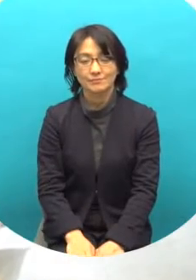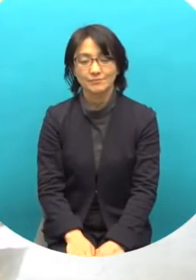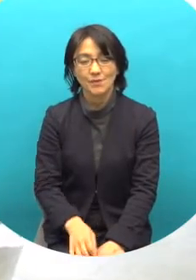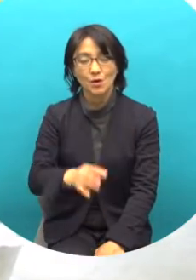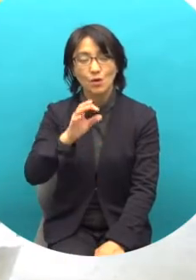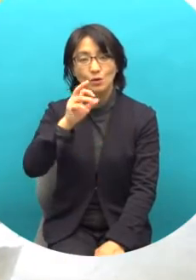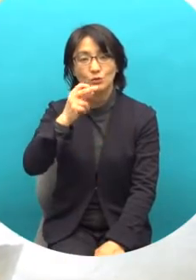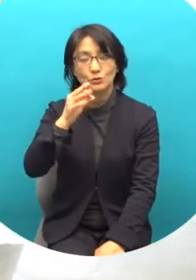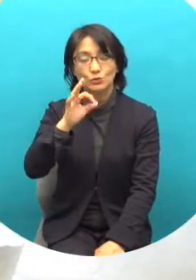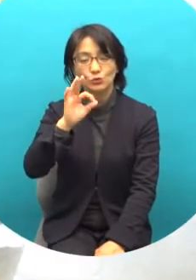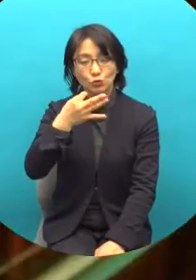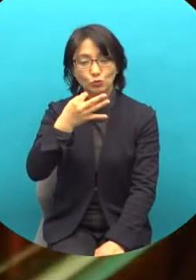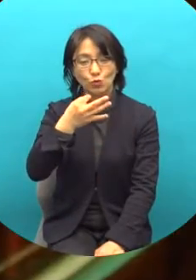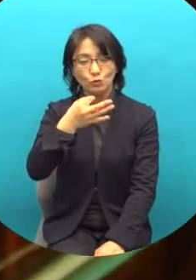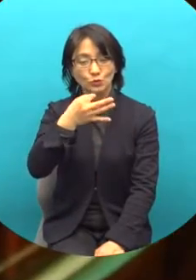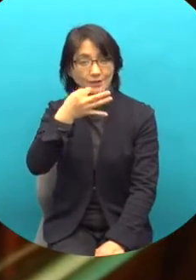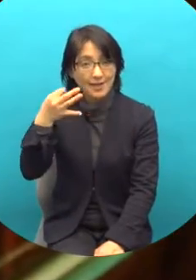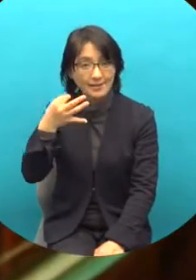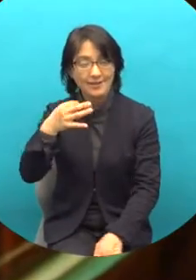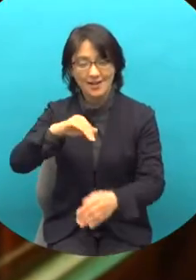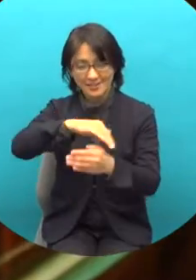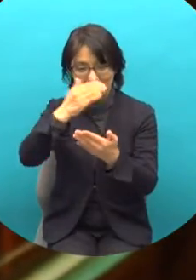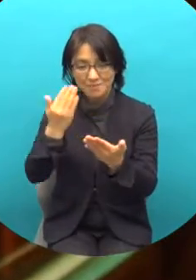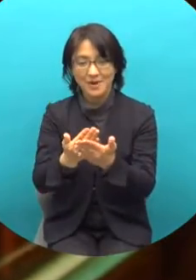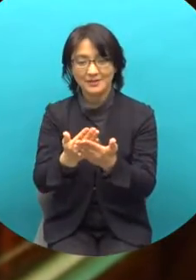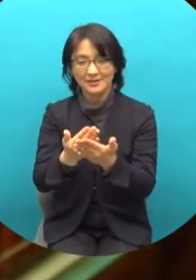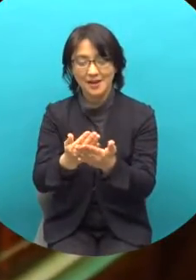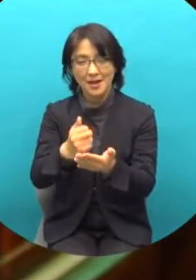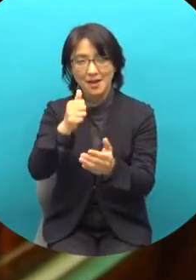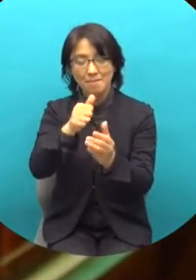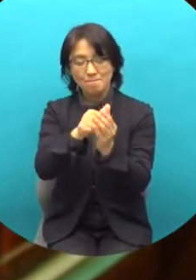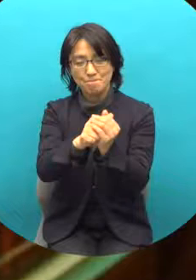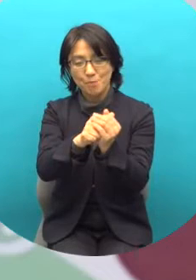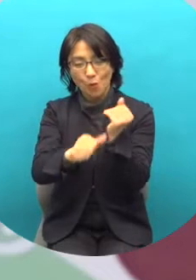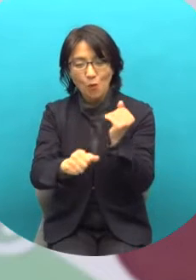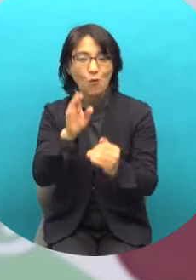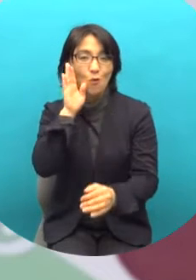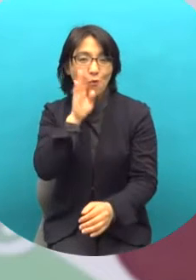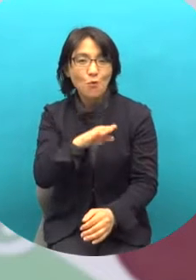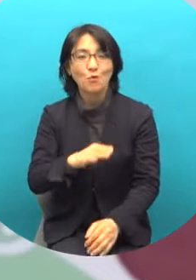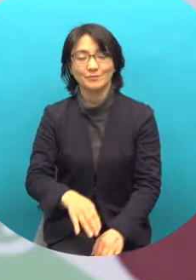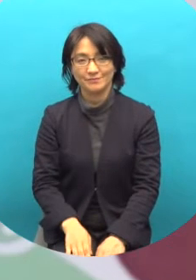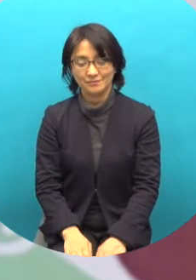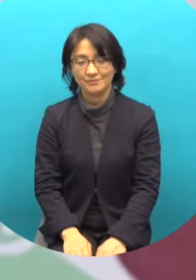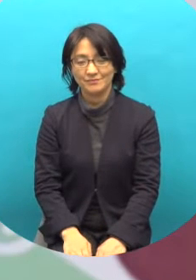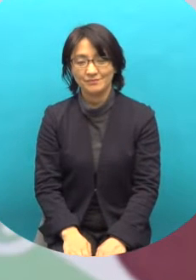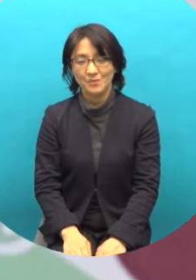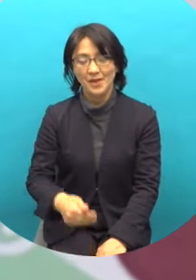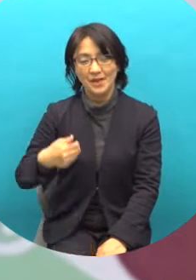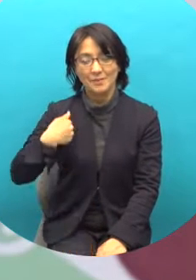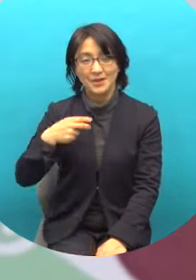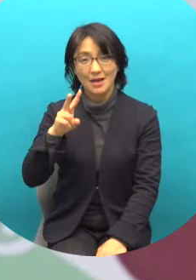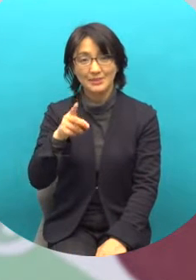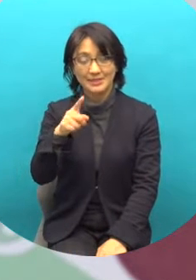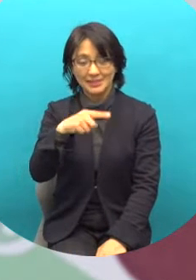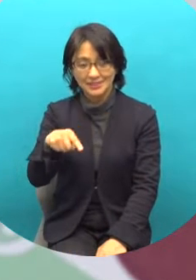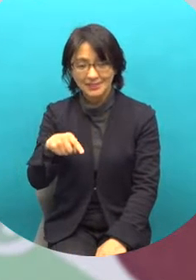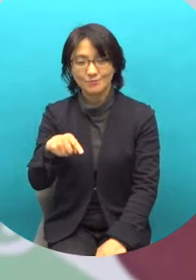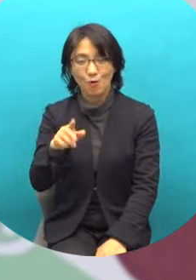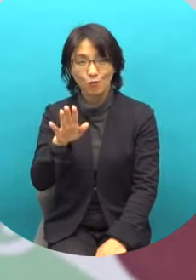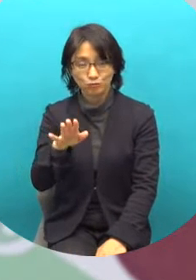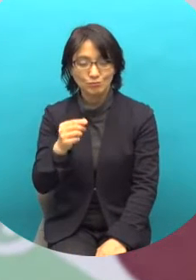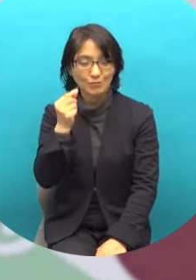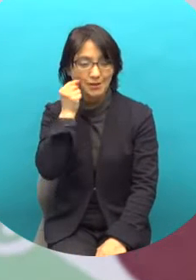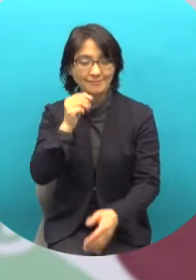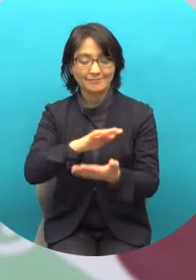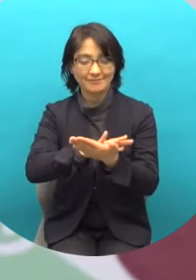食物繊維を豊富に含むため、便秘改善にも有効。ビタミン C との相乗効果で美容